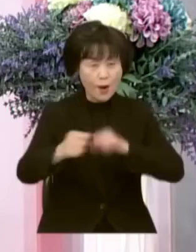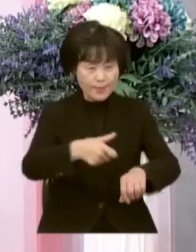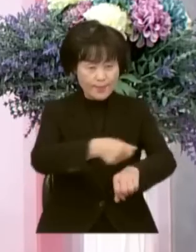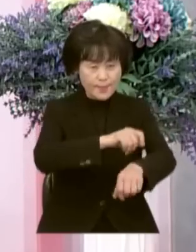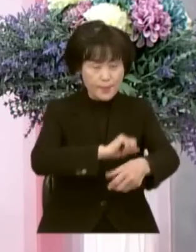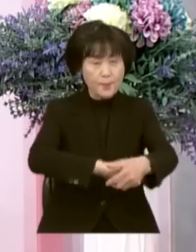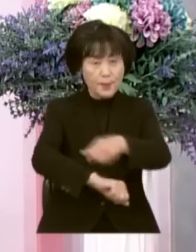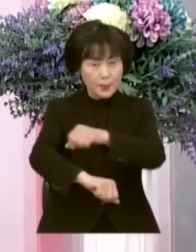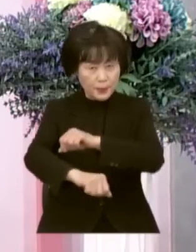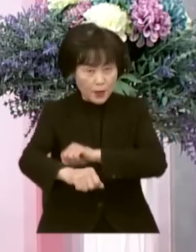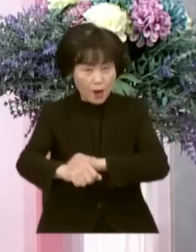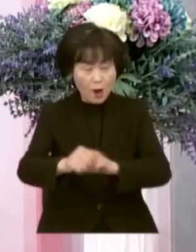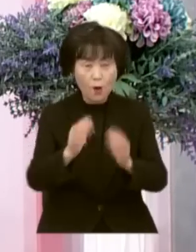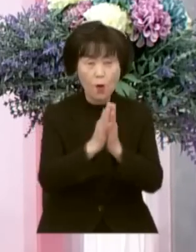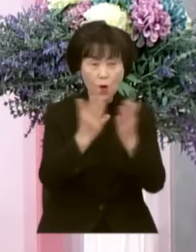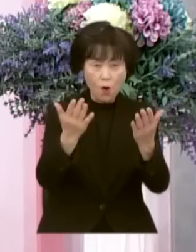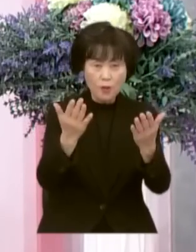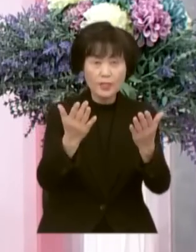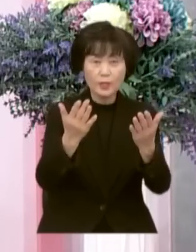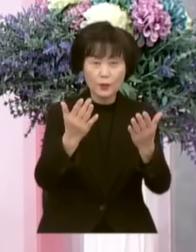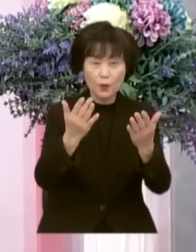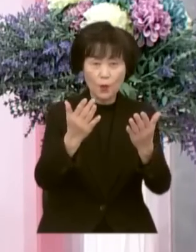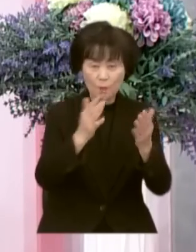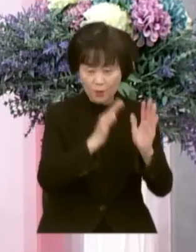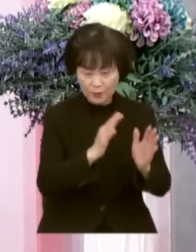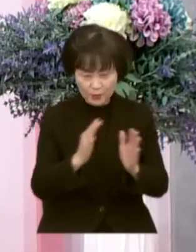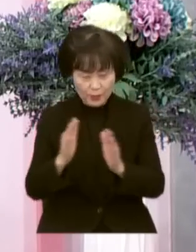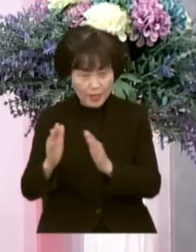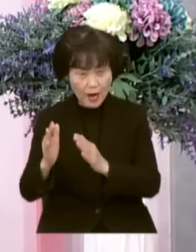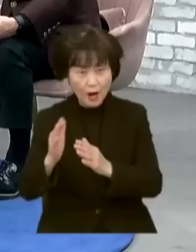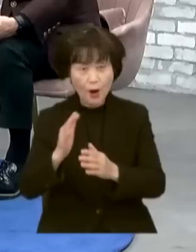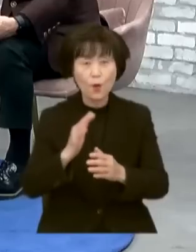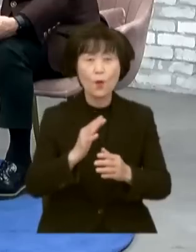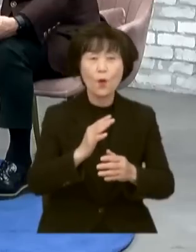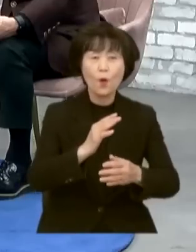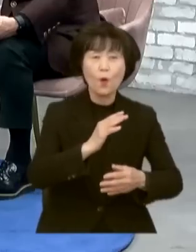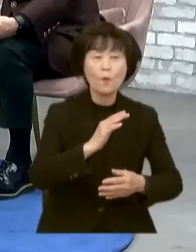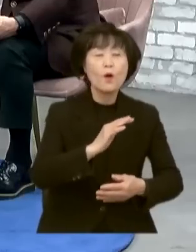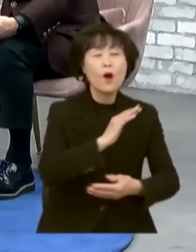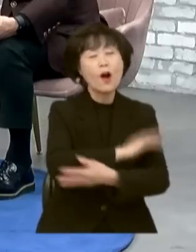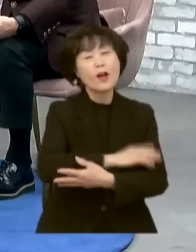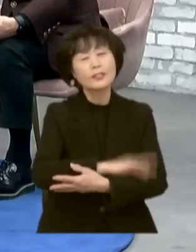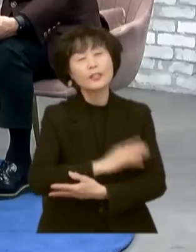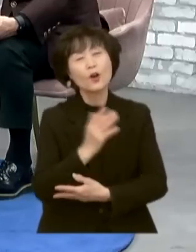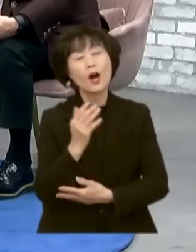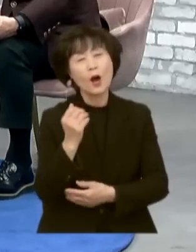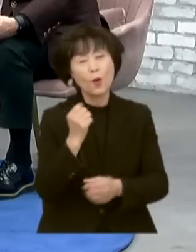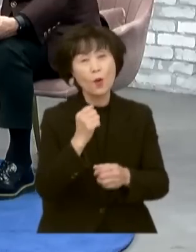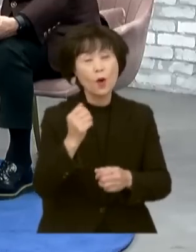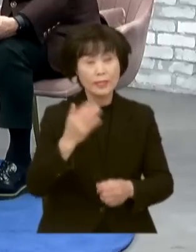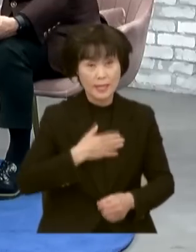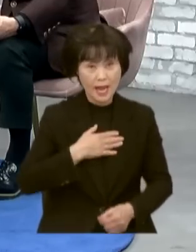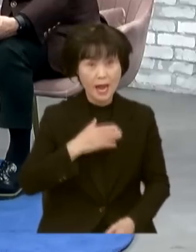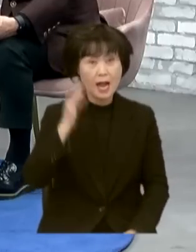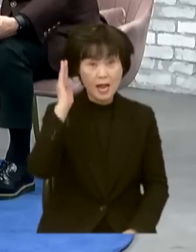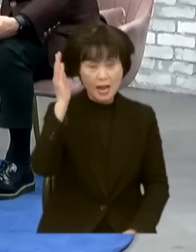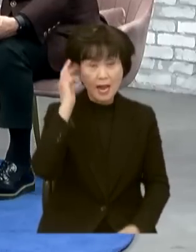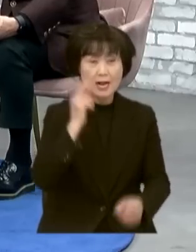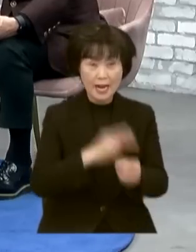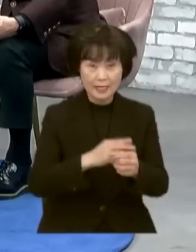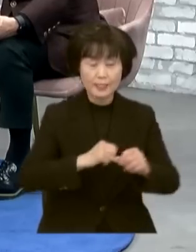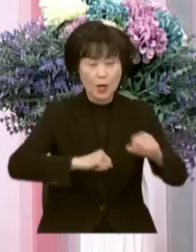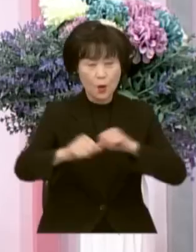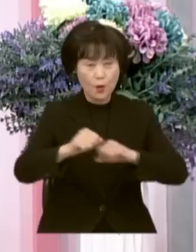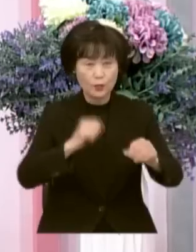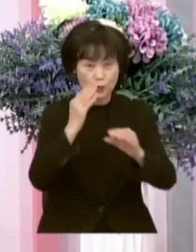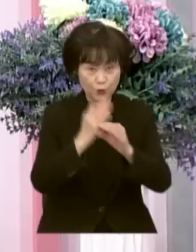그러면서 저기 책도 나름 중국에서 이제 정리도 했거든요. 그러면서 이제 강사로서의 활동을 이제 막 하고